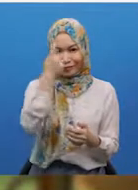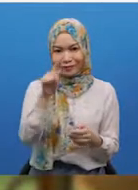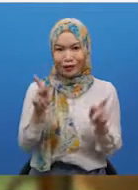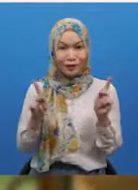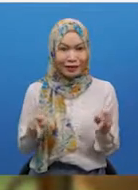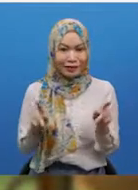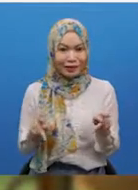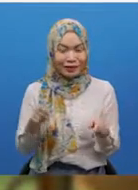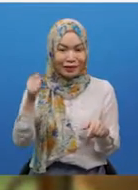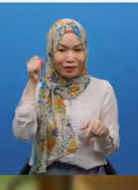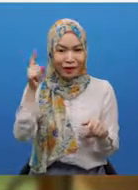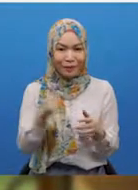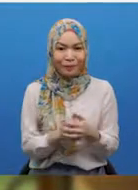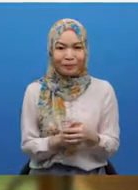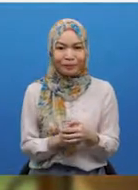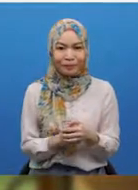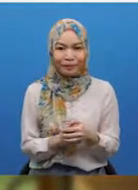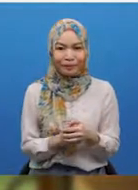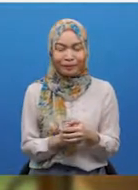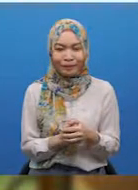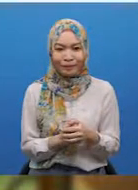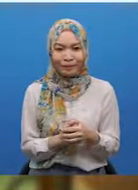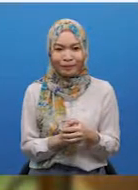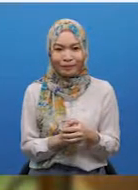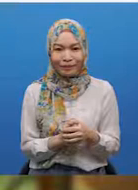pasti isi kandungan pragmatik.